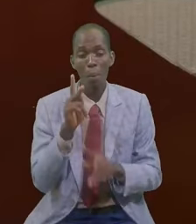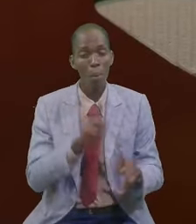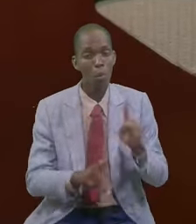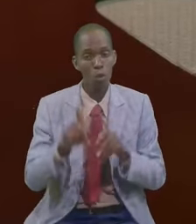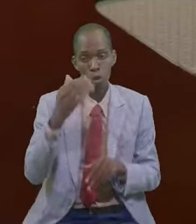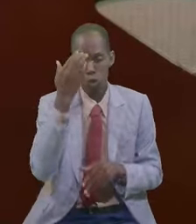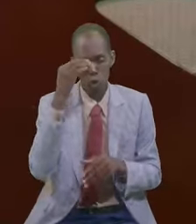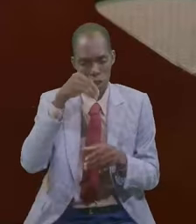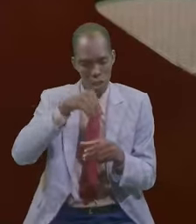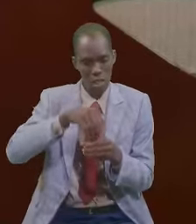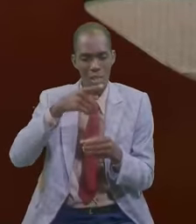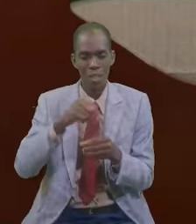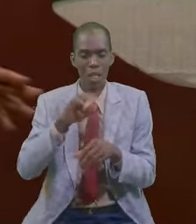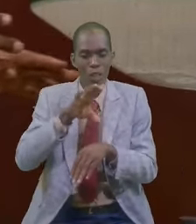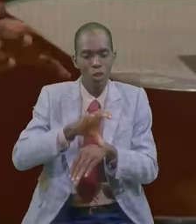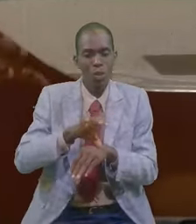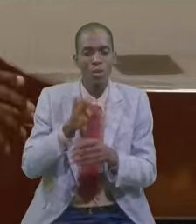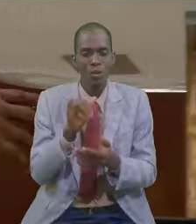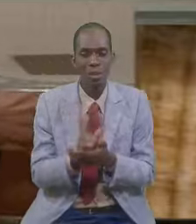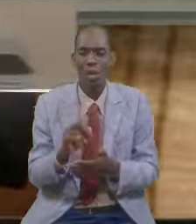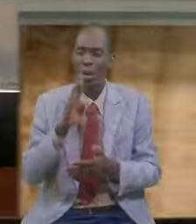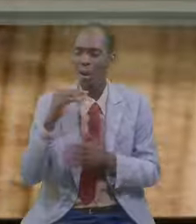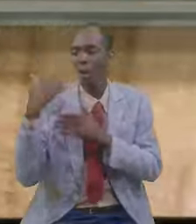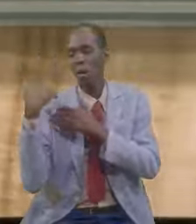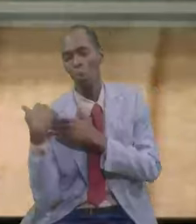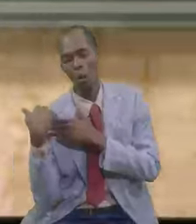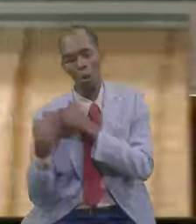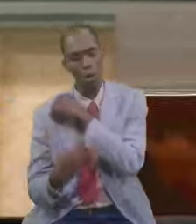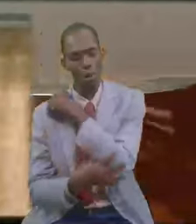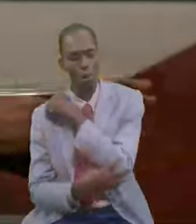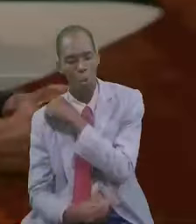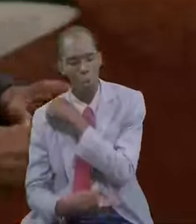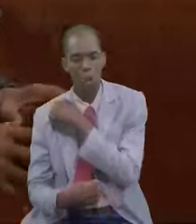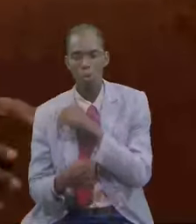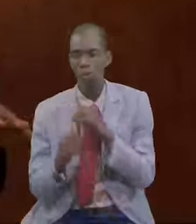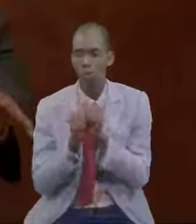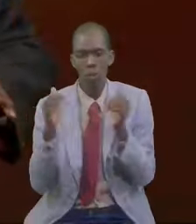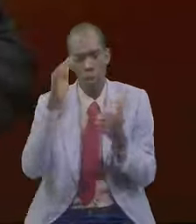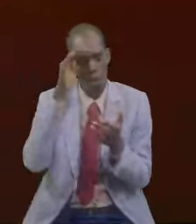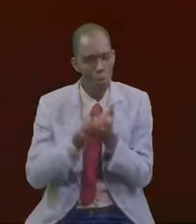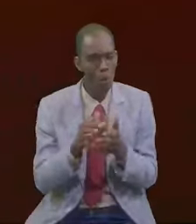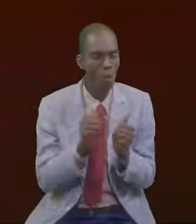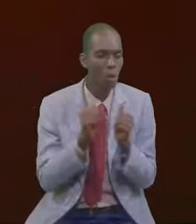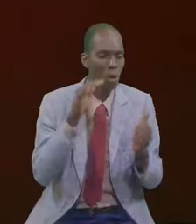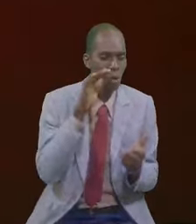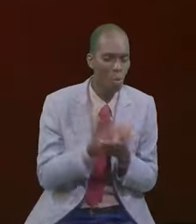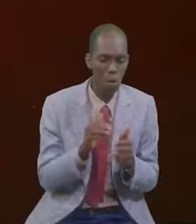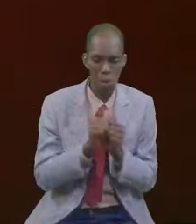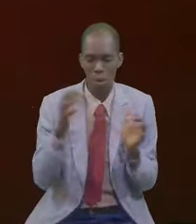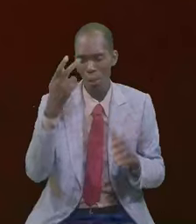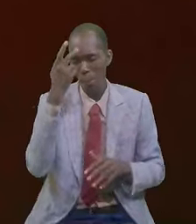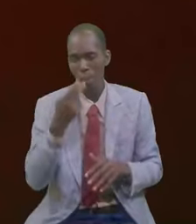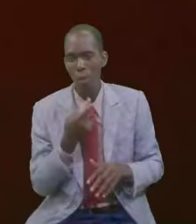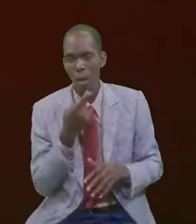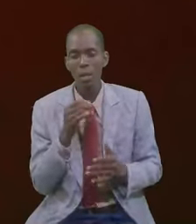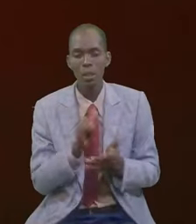vous connaissez dans l'église, ils sont des gens accablés de soucis, les pauvres, les orphelins, et